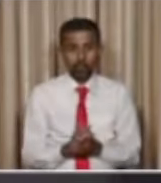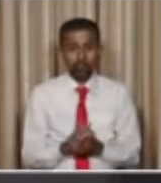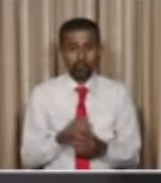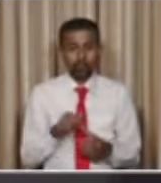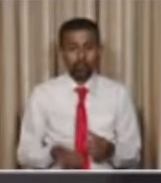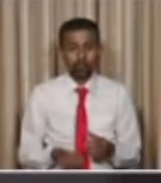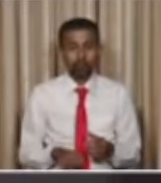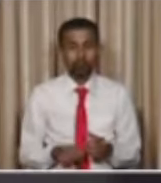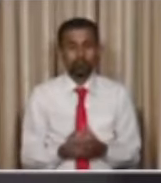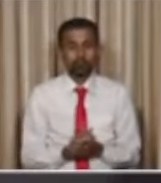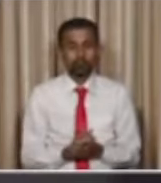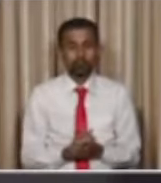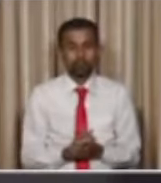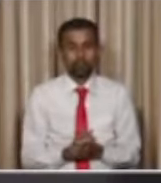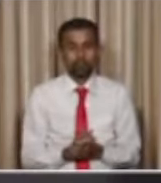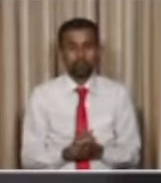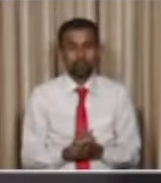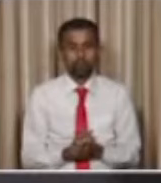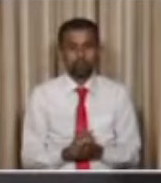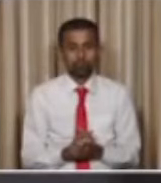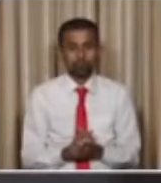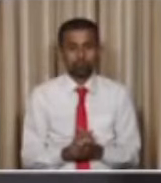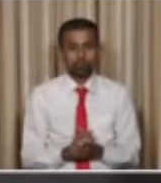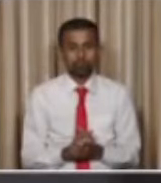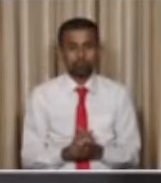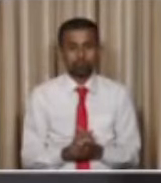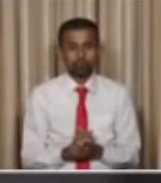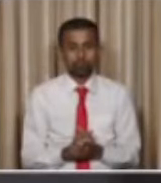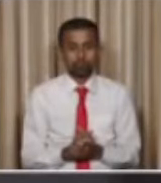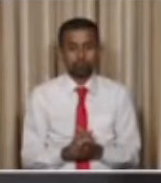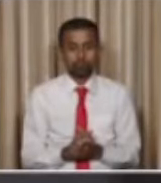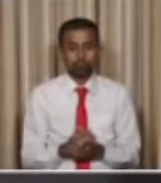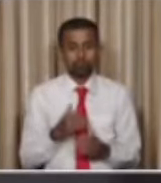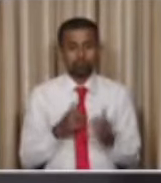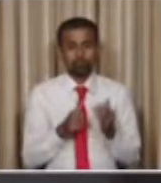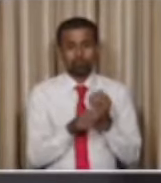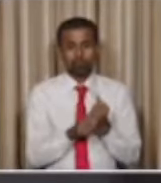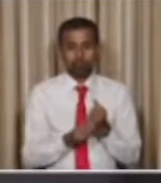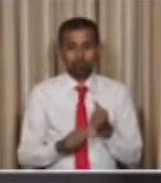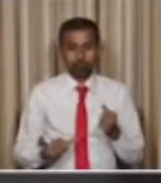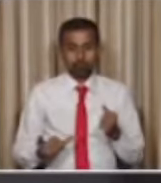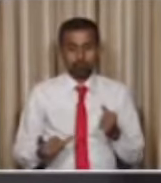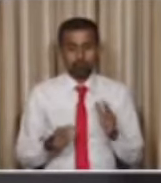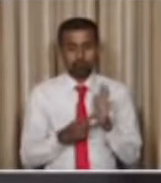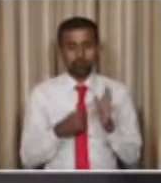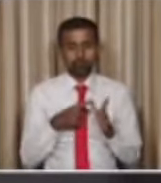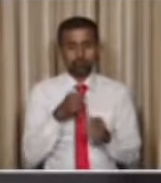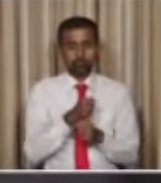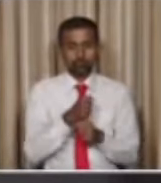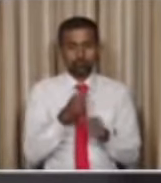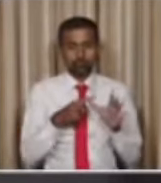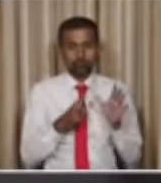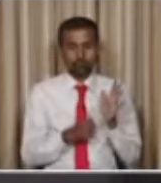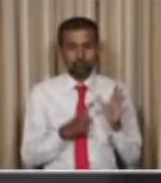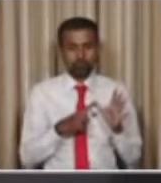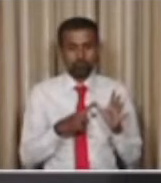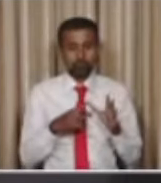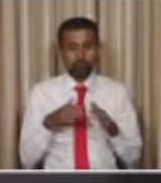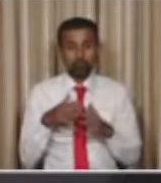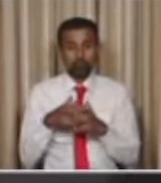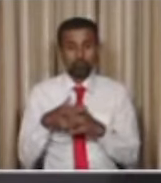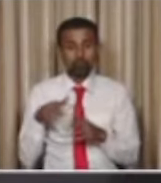ತಿಯನವ ಏಕೆ ಮಮ ನಿಯೋಜನೇಕರಣ ಲಗ್ಗಲ ಮೆತಿವರ್ಣ ಕೊಟ್ಟಾಶೆ ವಿಲ್ಗಮುವಟ